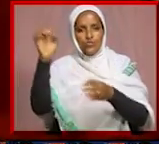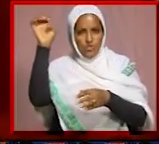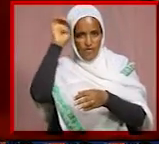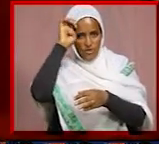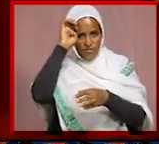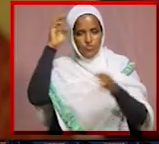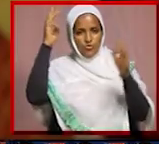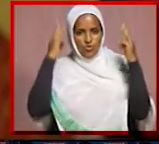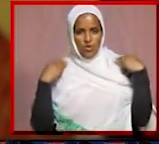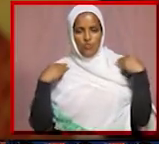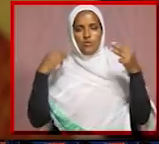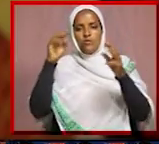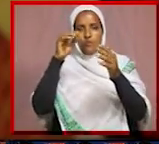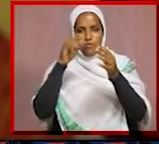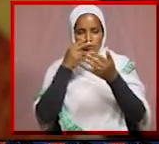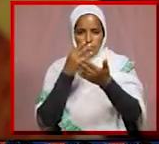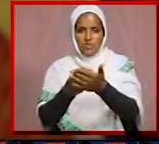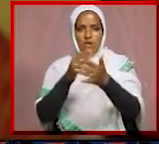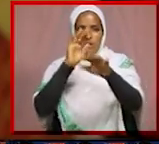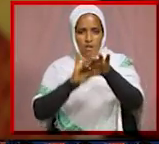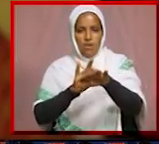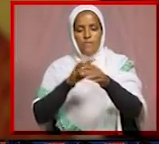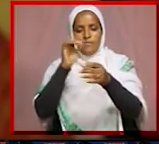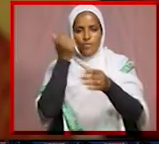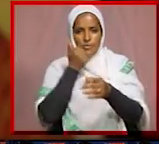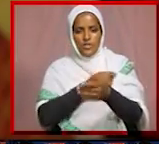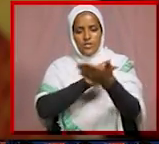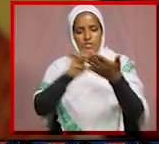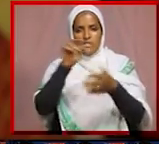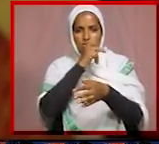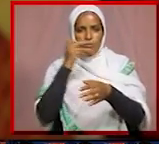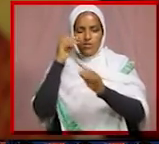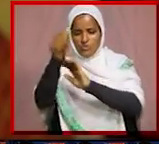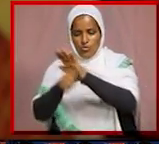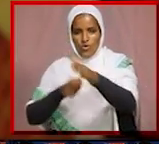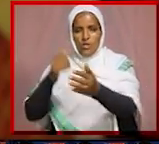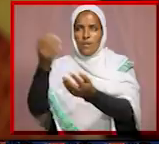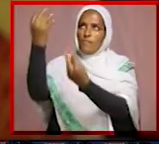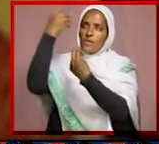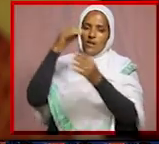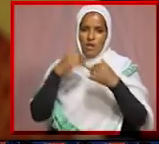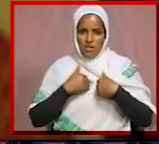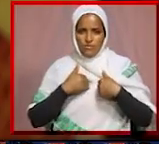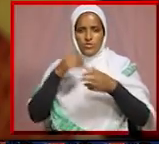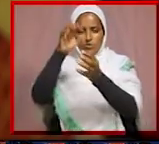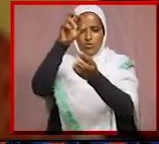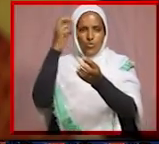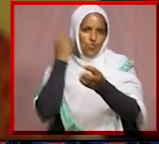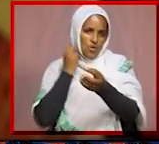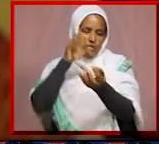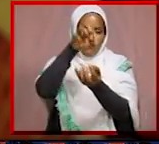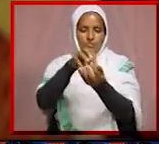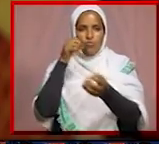ኤፍሬም ሶሪያዊ በእሁድ ውዳሴ ማርያም ድርሰቱ ላይ እመቤታችንን የተሰወረ መና ያለብሽ የወርቅ መሶብ አንቺ